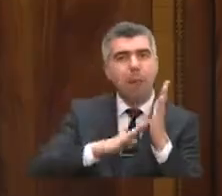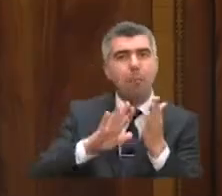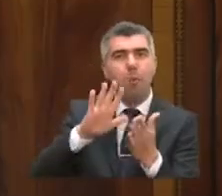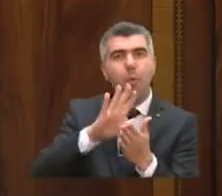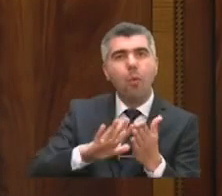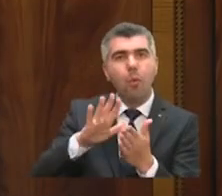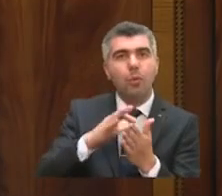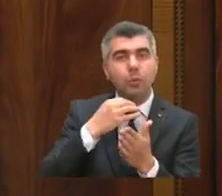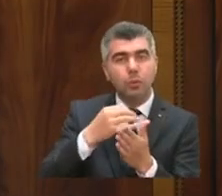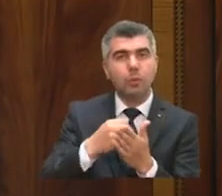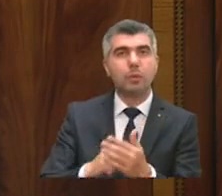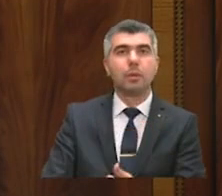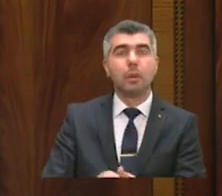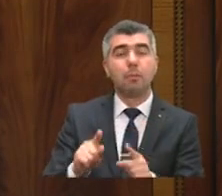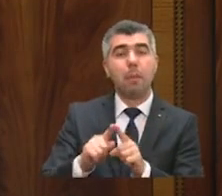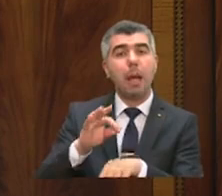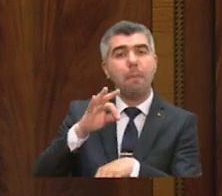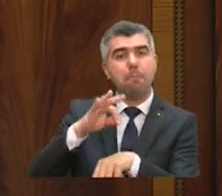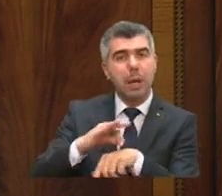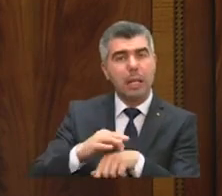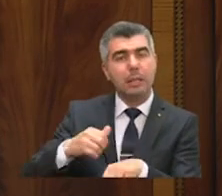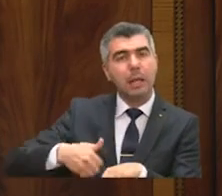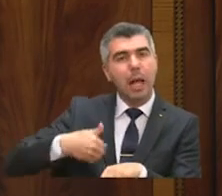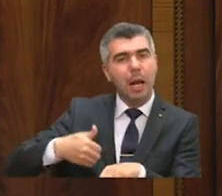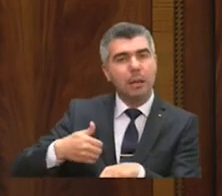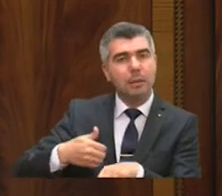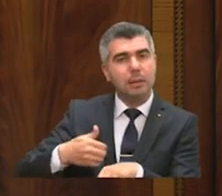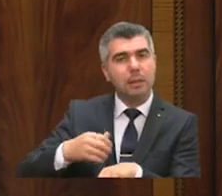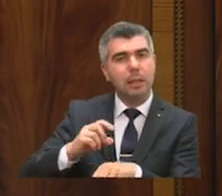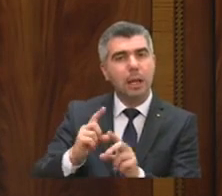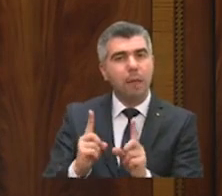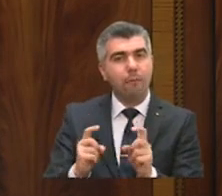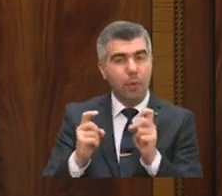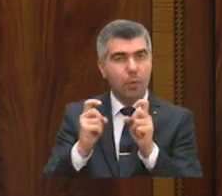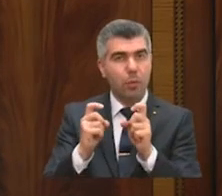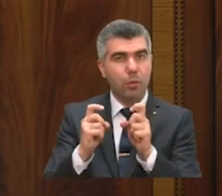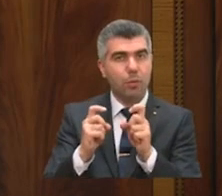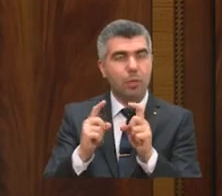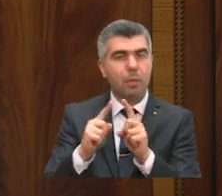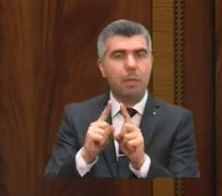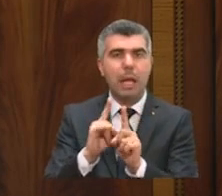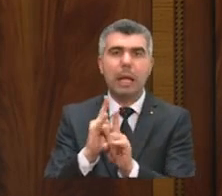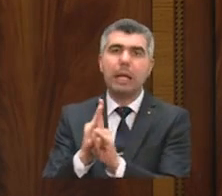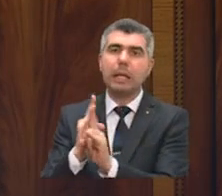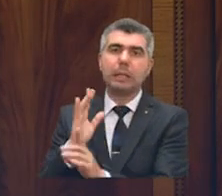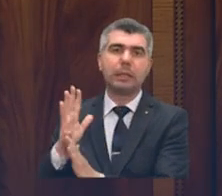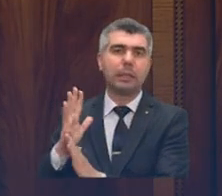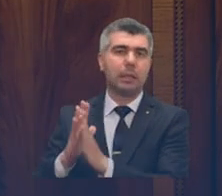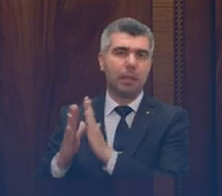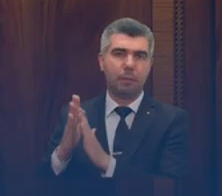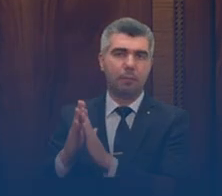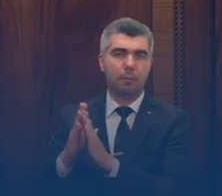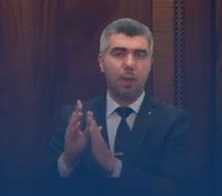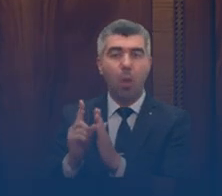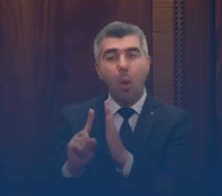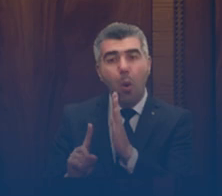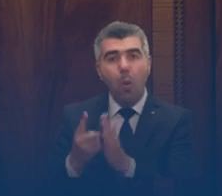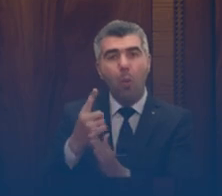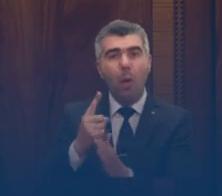لكن لازم نعرف هذا بان هذا مرض ديال الجدري القرده، فهو قديم، اكتشف